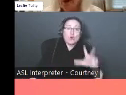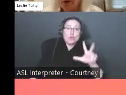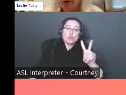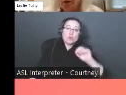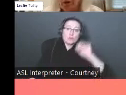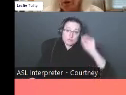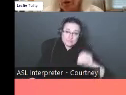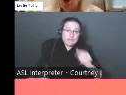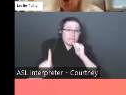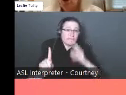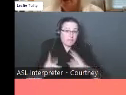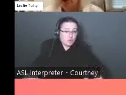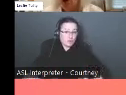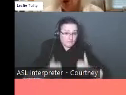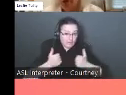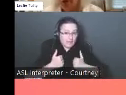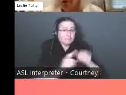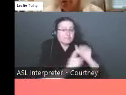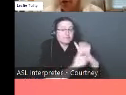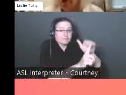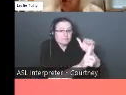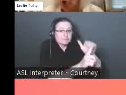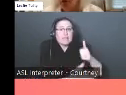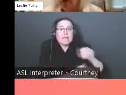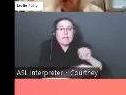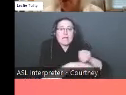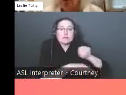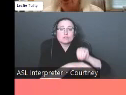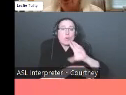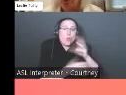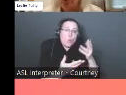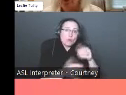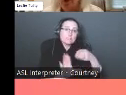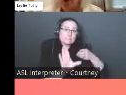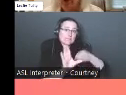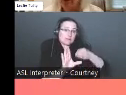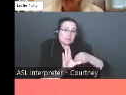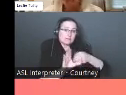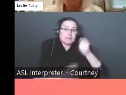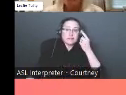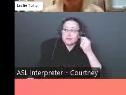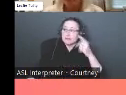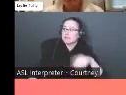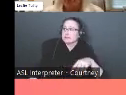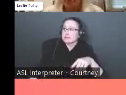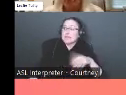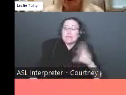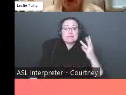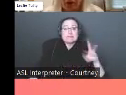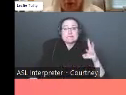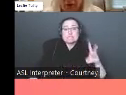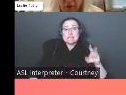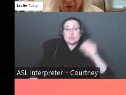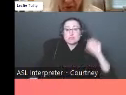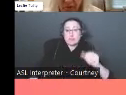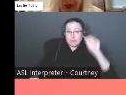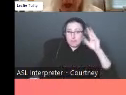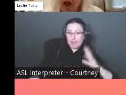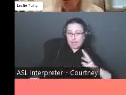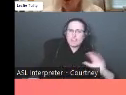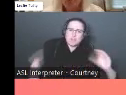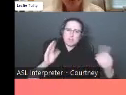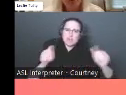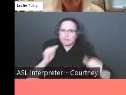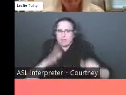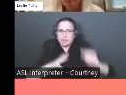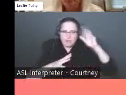récentes. Selon Barrett et collectif, 32% des survivantes de violences conjugales ont demandé l'aide de conseillers ou de psychologues, comparativement à